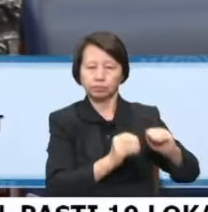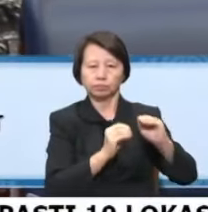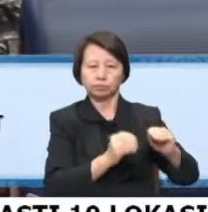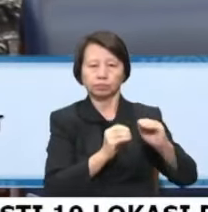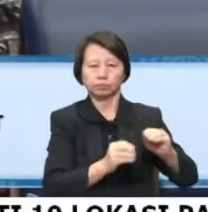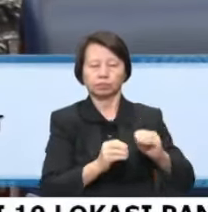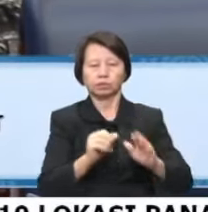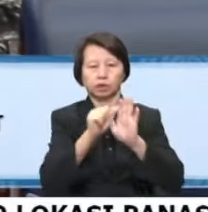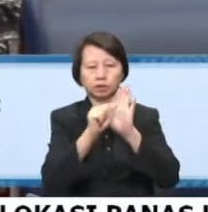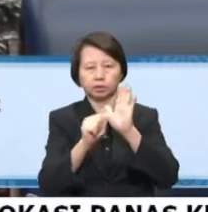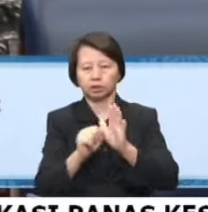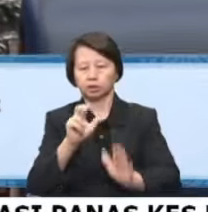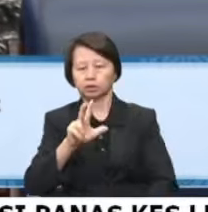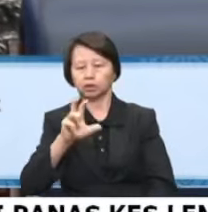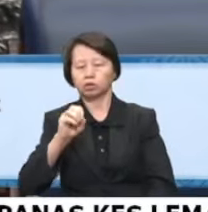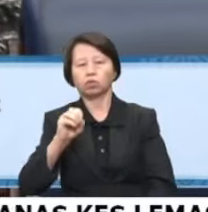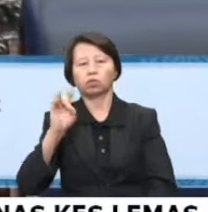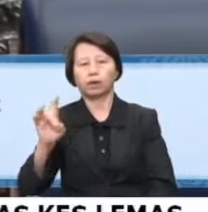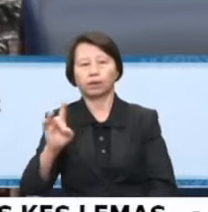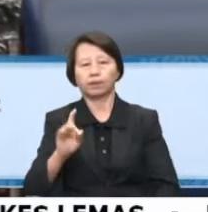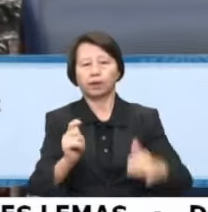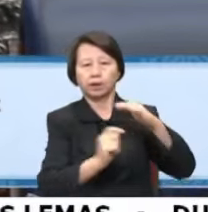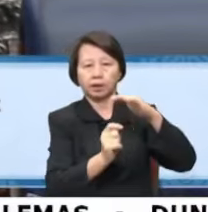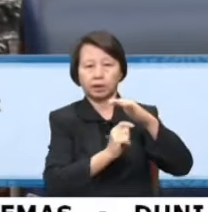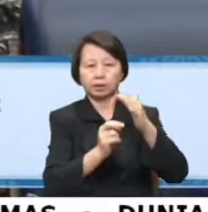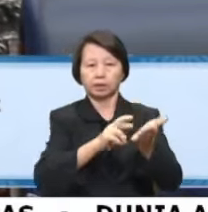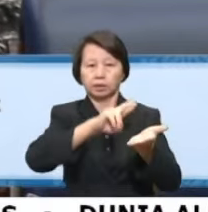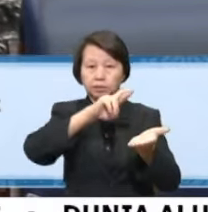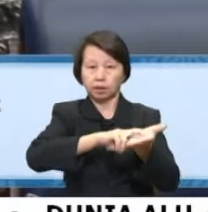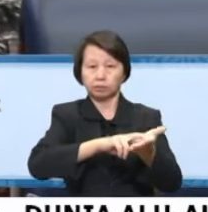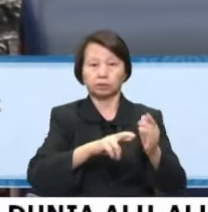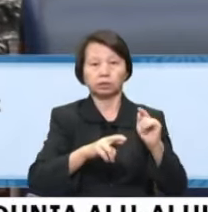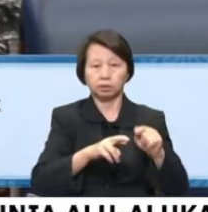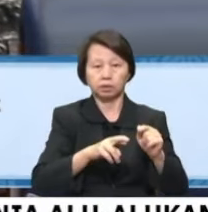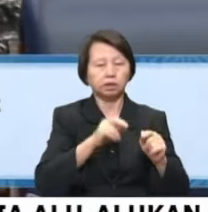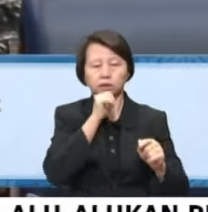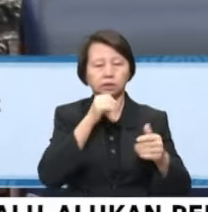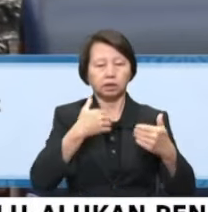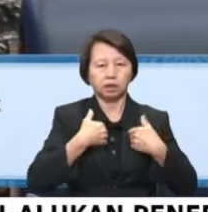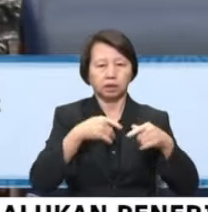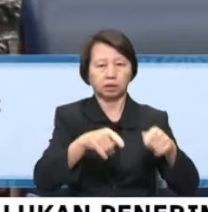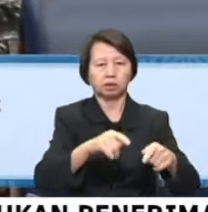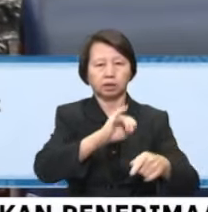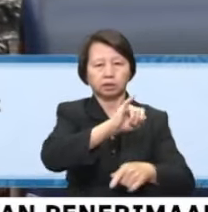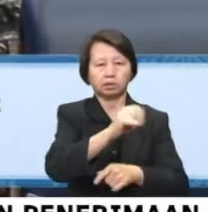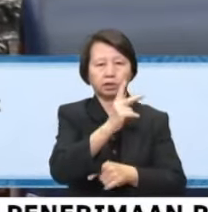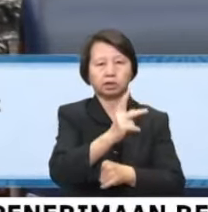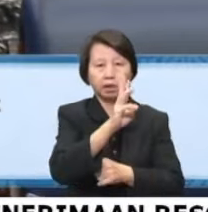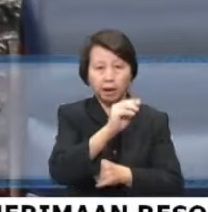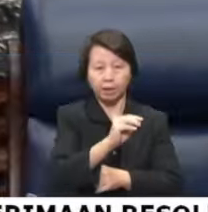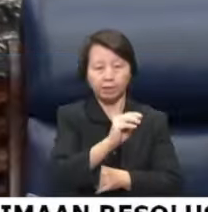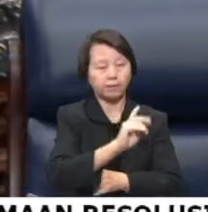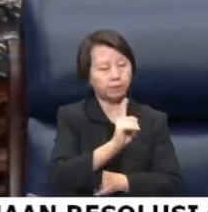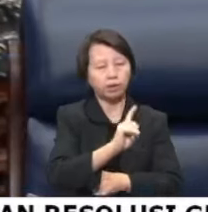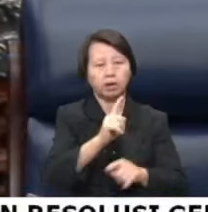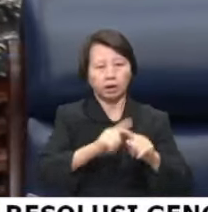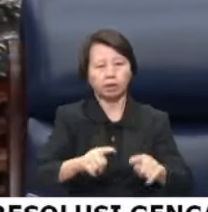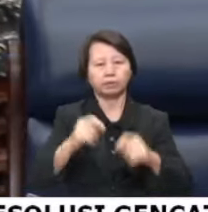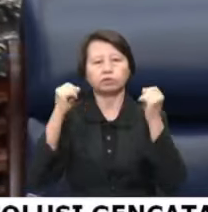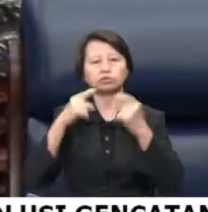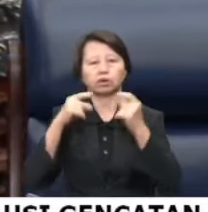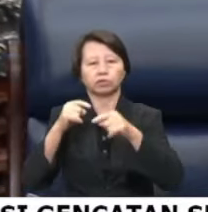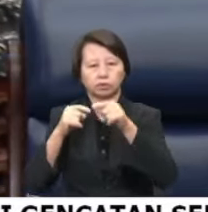Akta 308. Taska yang berdaftar ini tidak dioperasikan oleh JKM tetapi oleh pihak